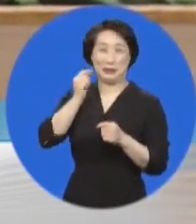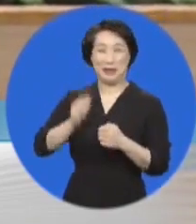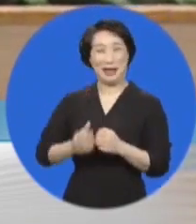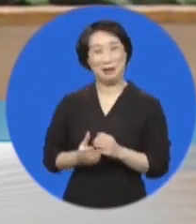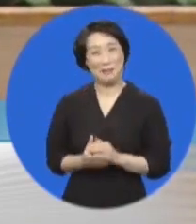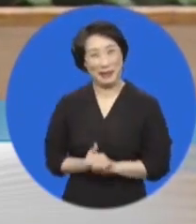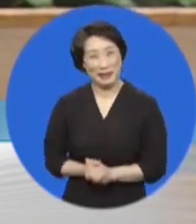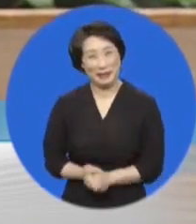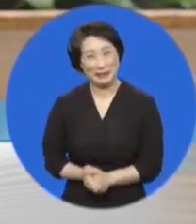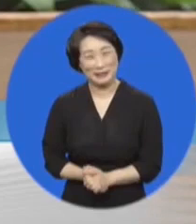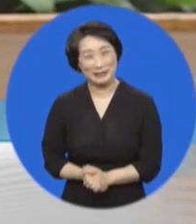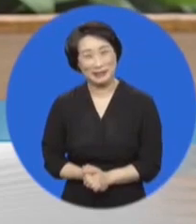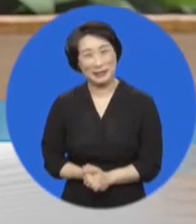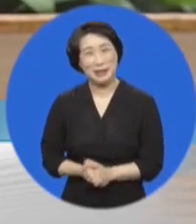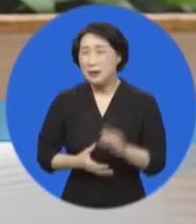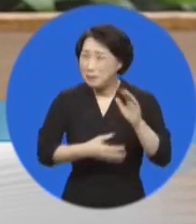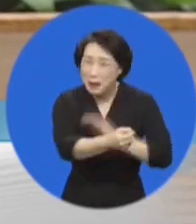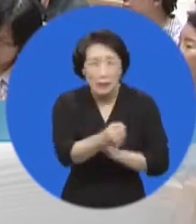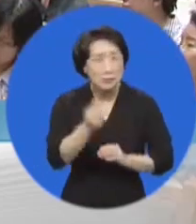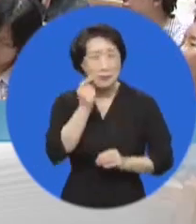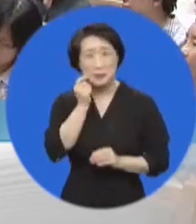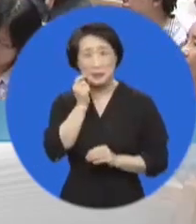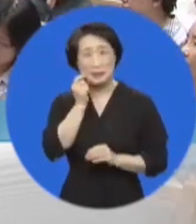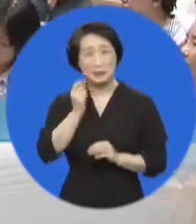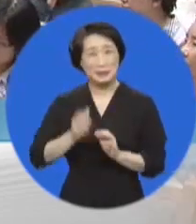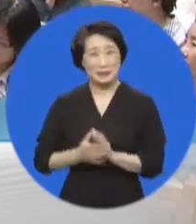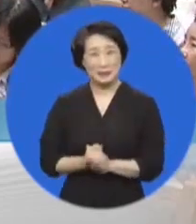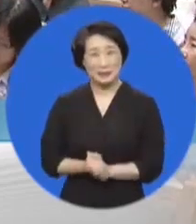없습니다. 빼앗길 수 없습니다.